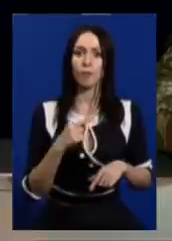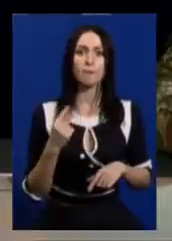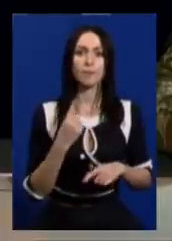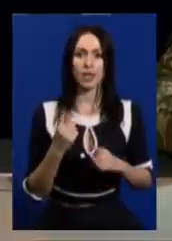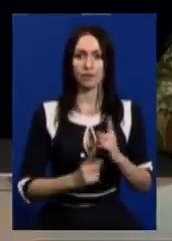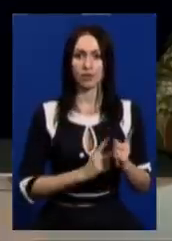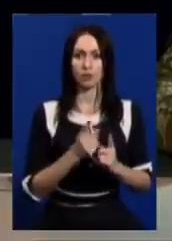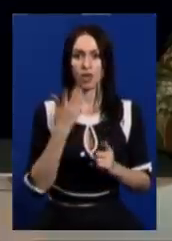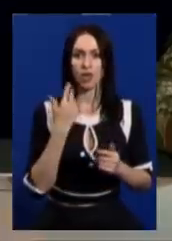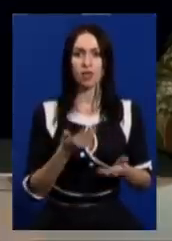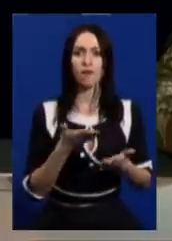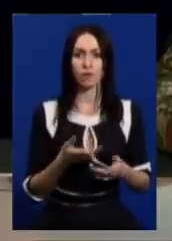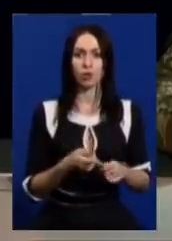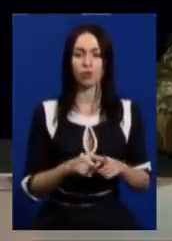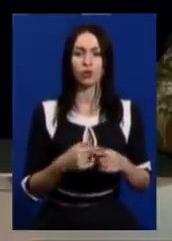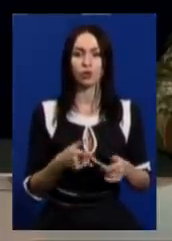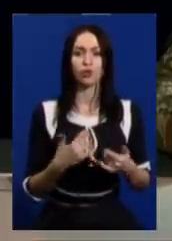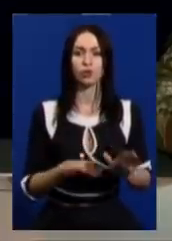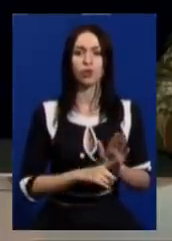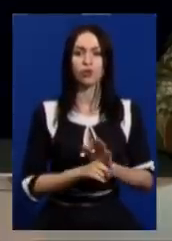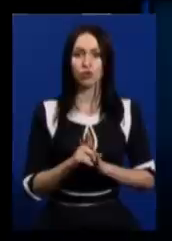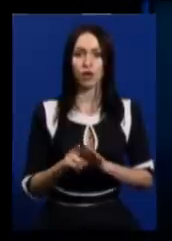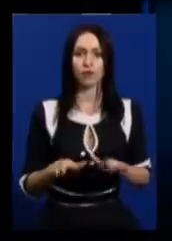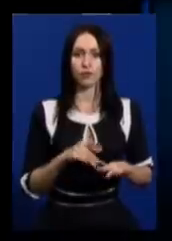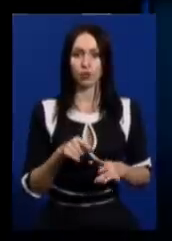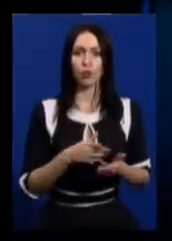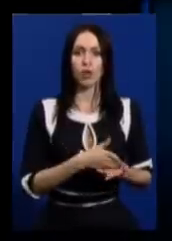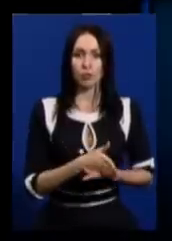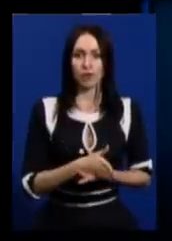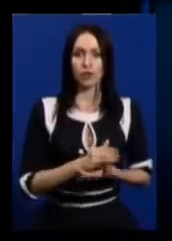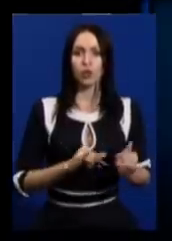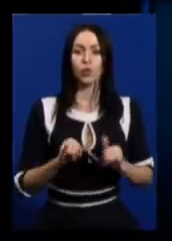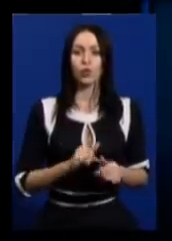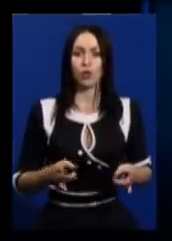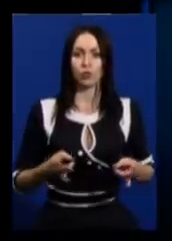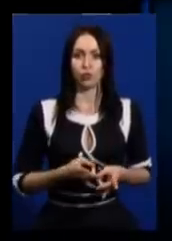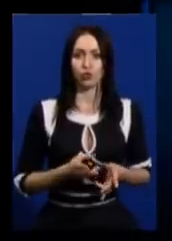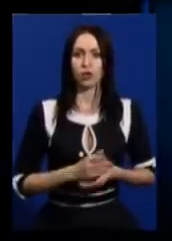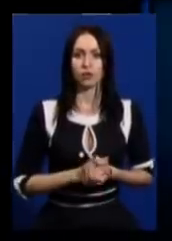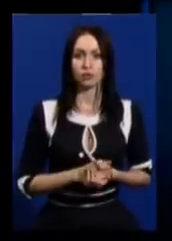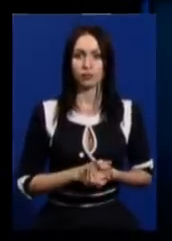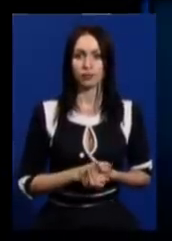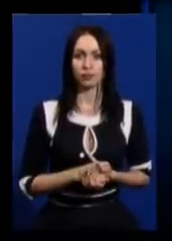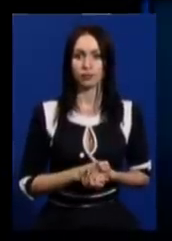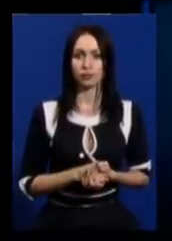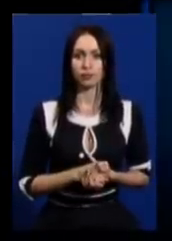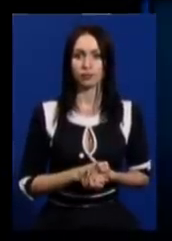коли ось це вже починає рухатися в тому напрямку, куди потрібно?